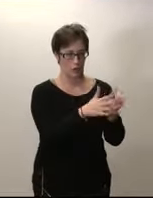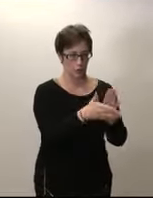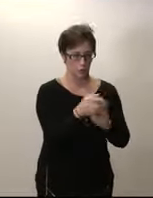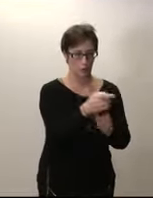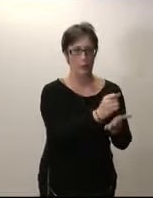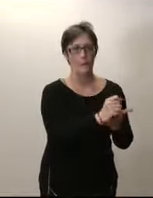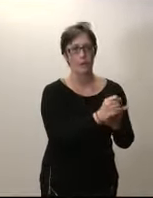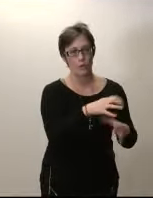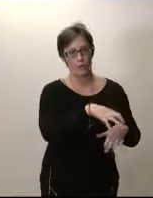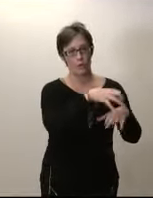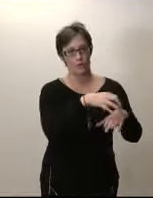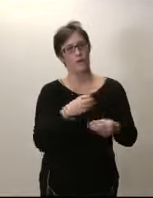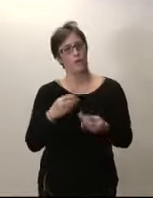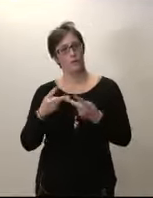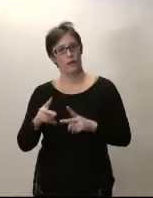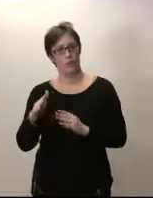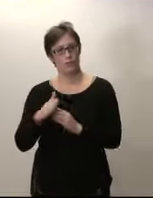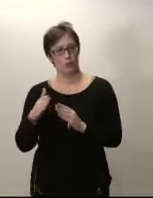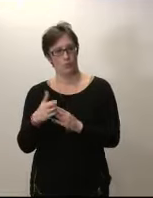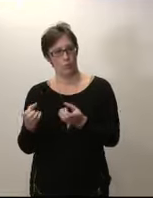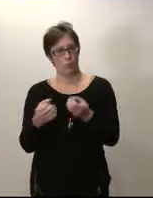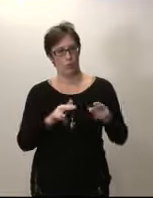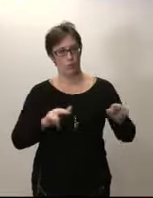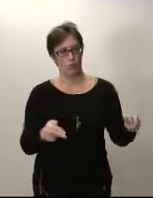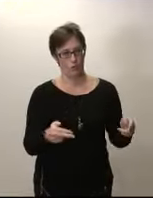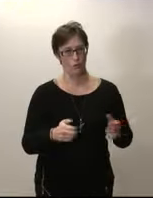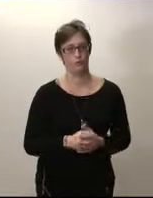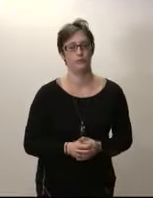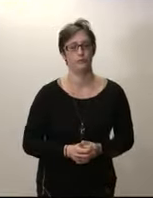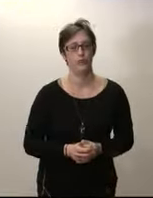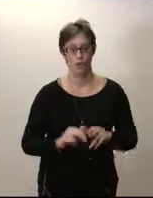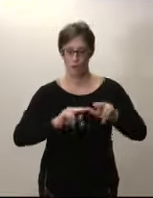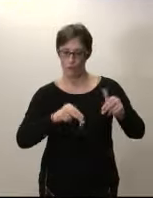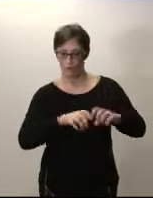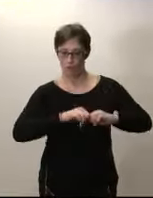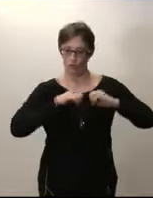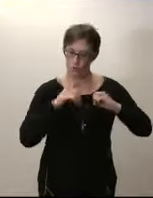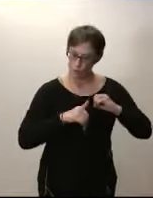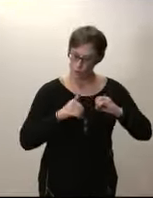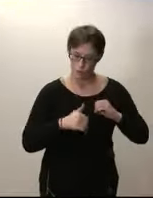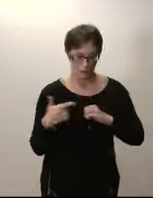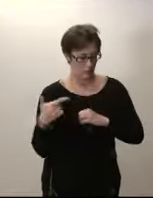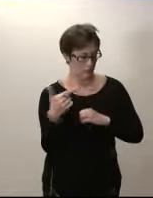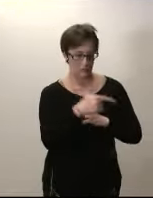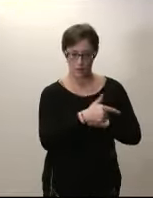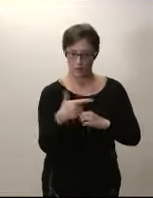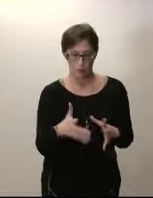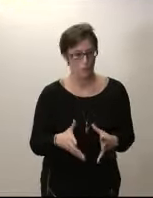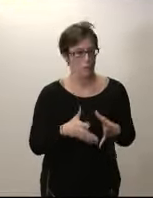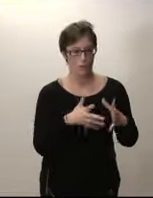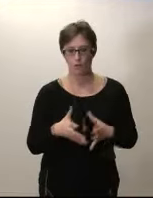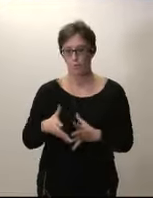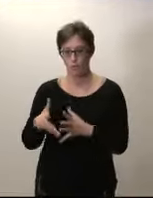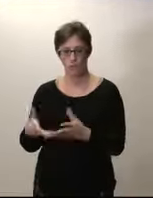de Montgolfière de Moselle, est proposée. Elle précise les engagements des deux parties, notamment le versement par la